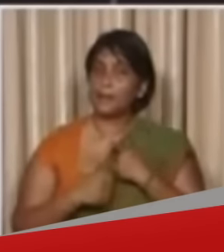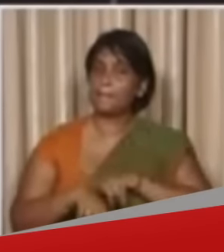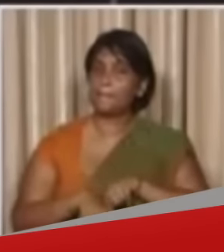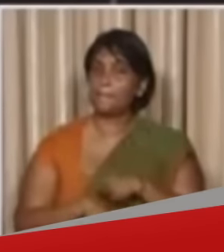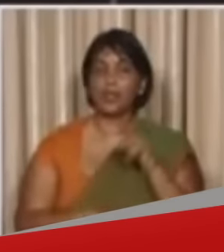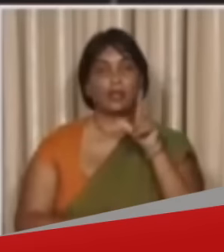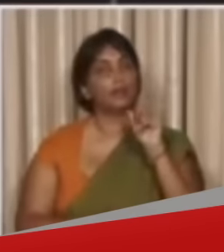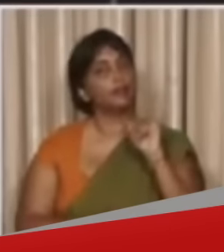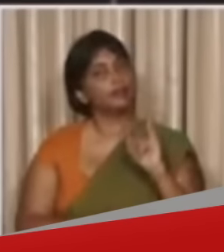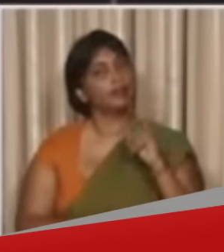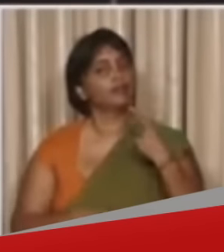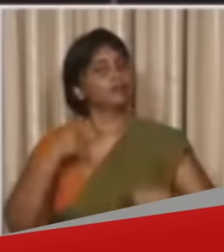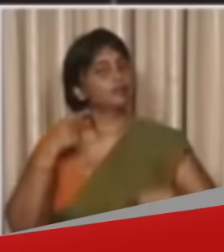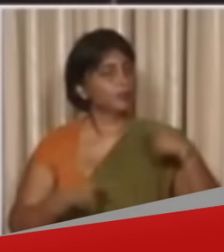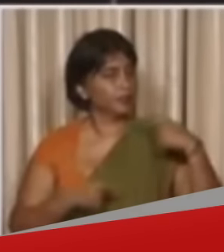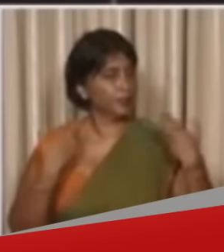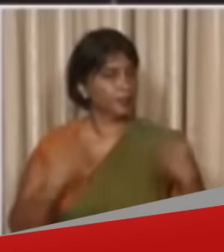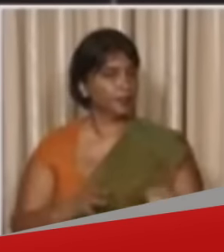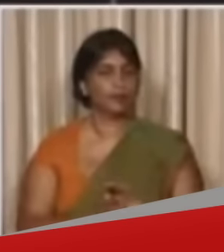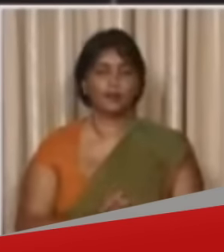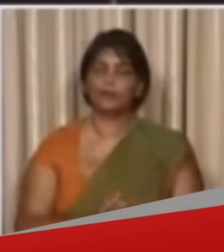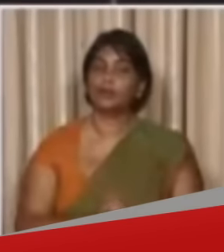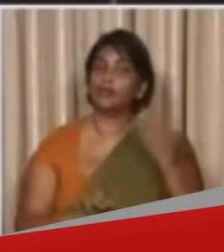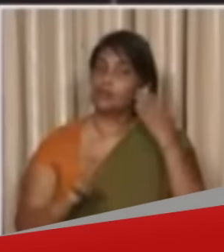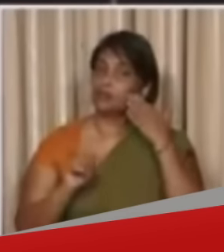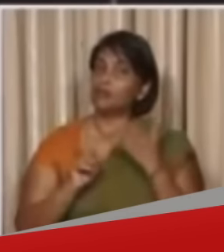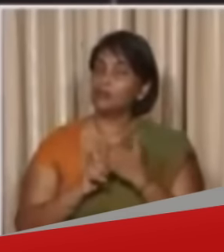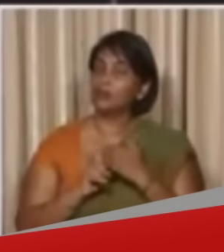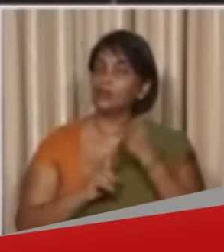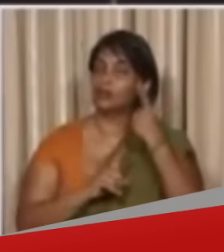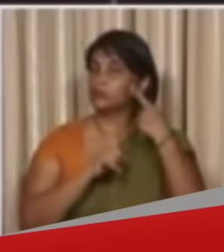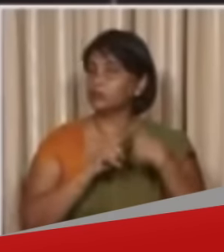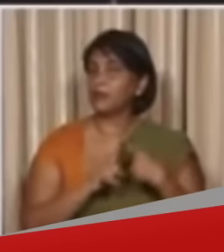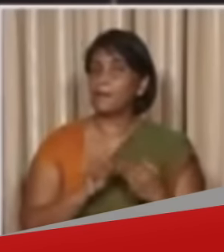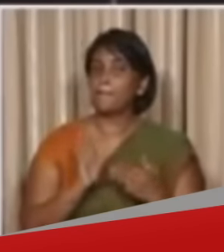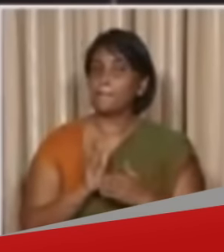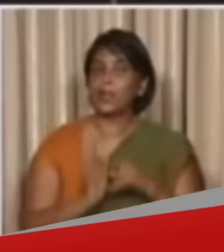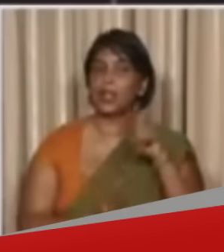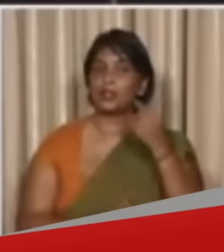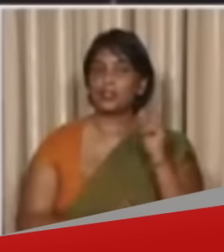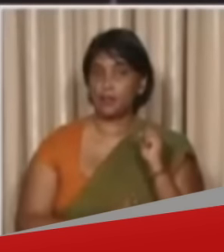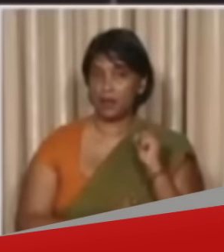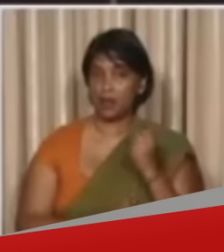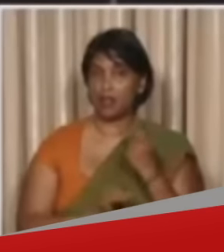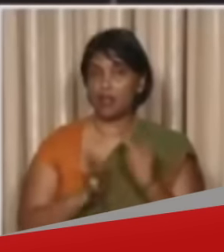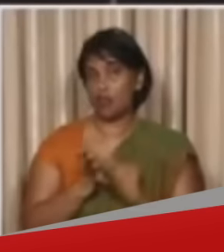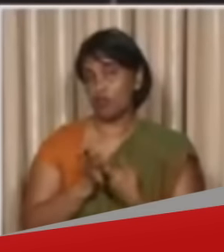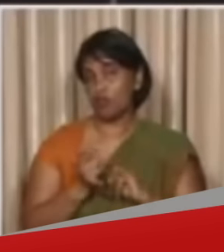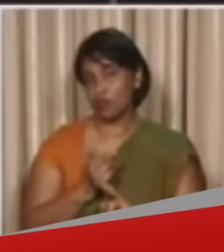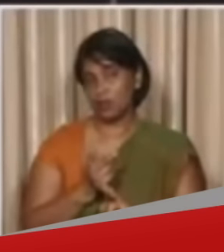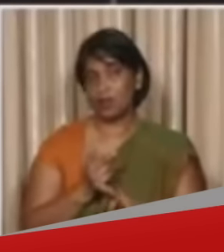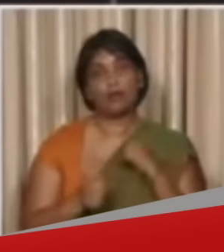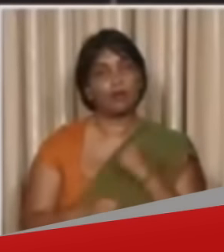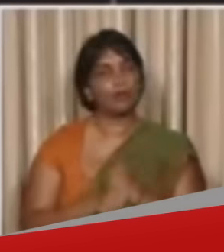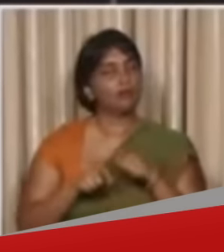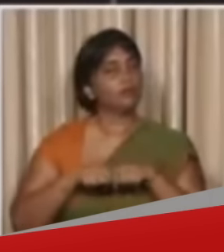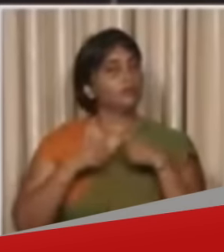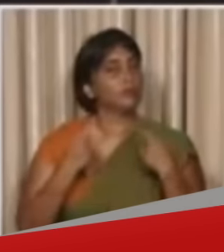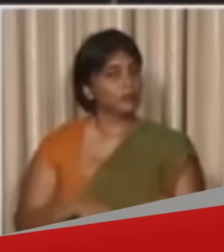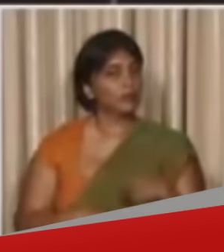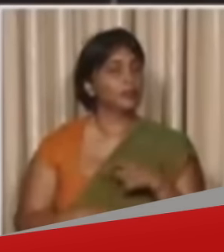76ක් විවාද කරලා තියෙනවා. මේ සඳහා ගණන් බැලුවොත් මිලියන 150ක් රුපියල් රජය වැය කරලා තියෙනවා